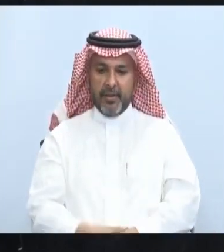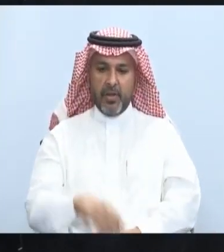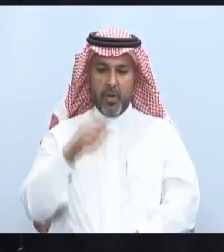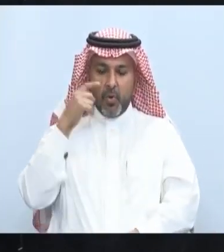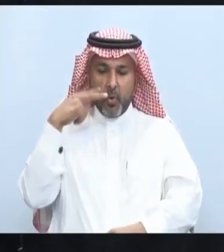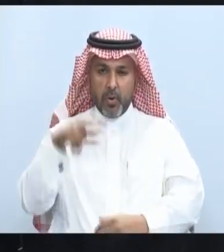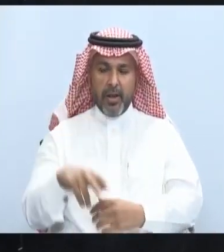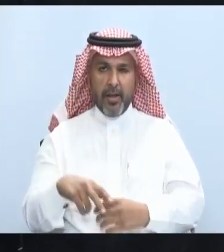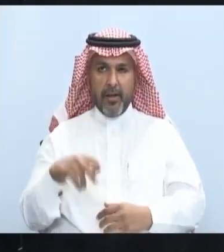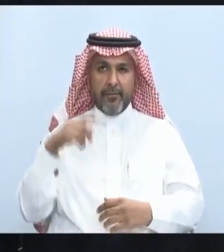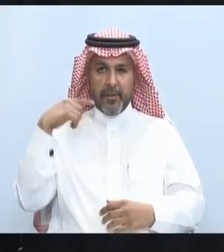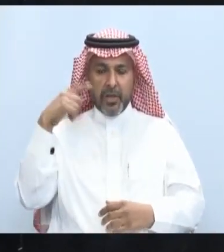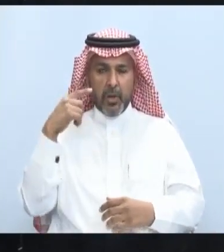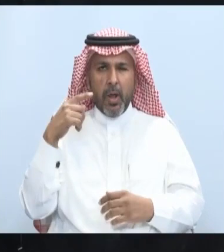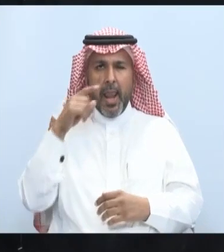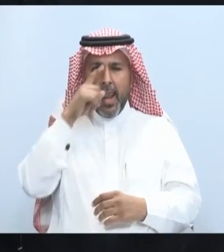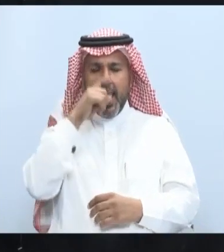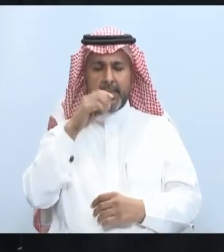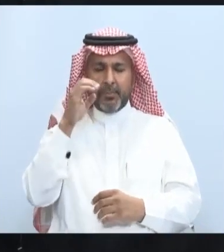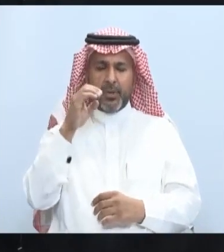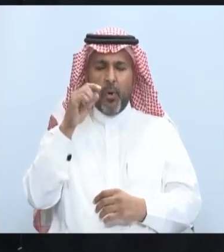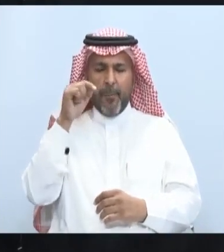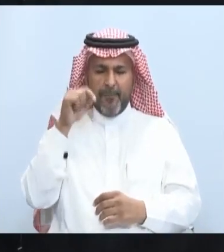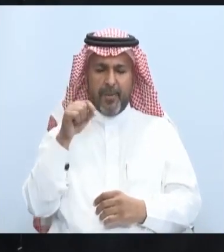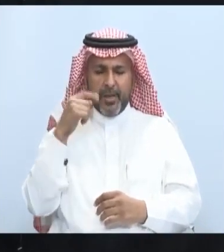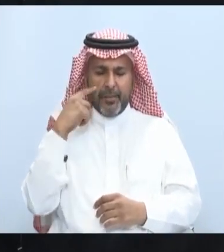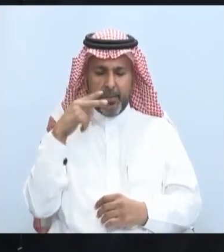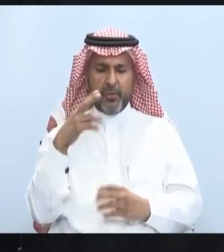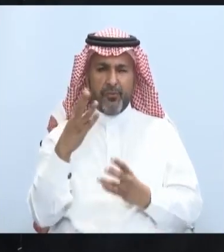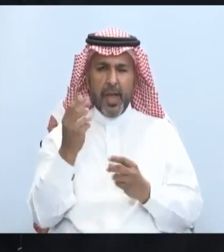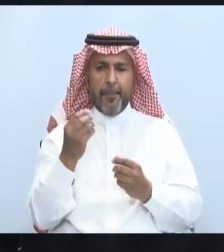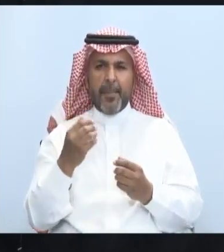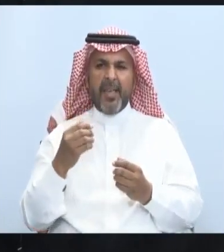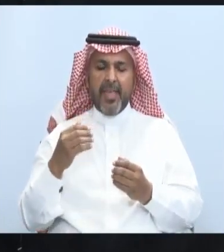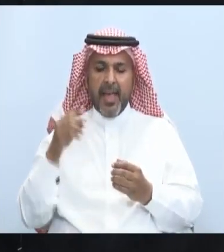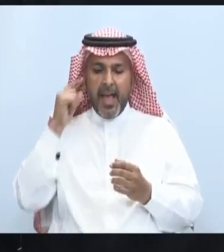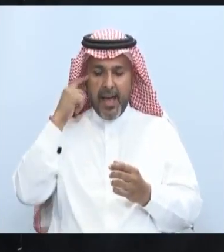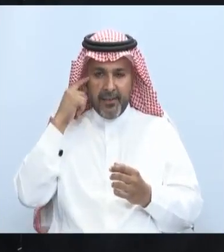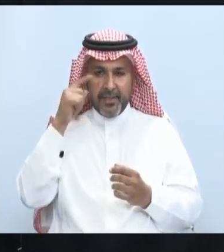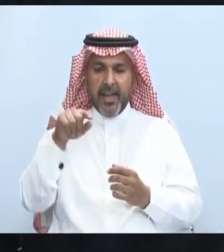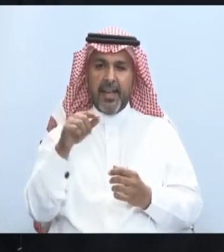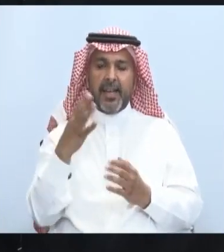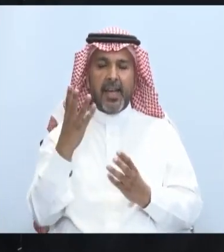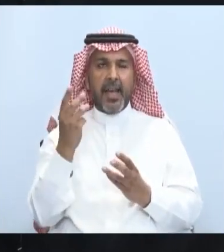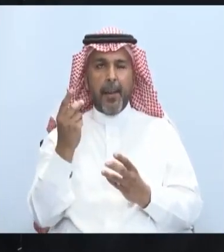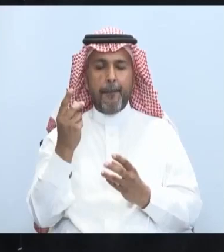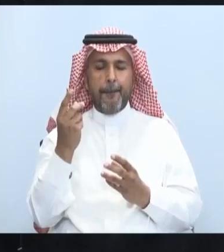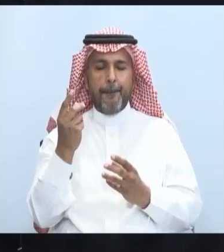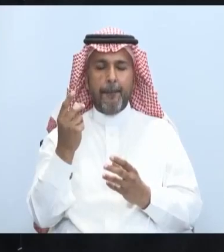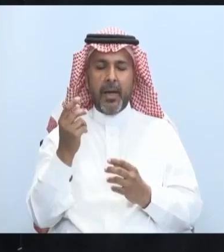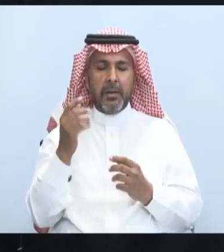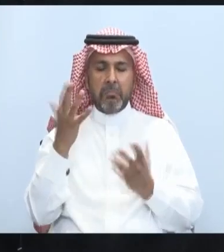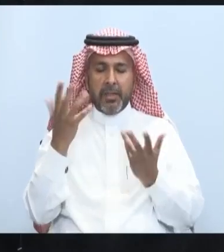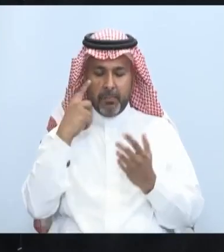له الرياضيون انقاذوا بسبب تلك المعادلات الى تعريف الجذر السالب ووضعوا له